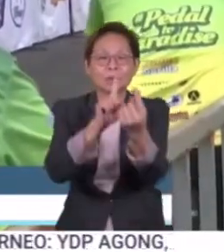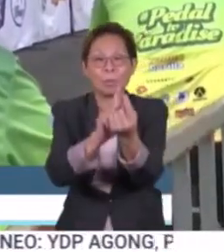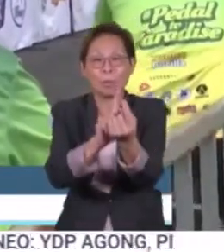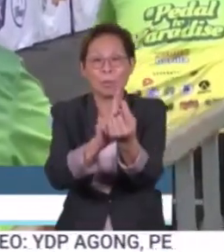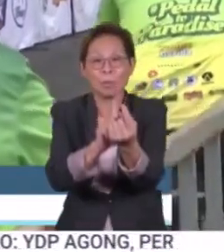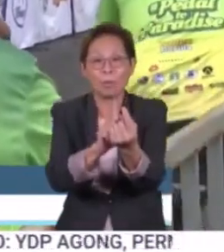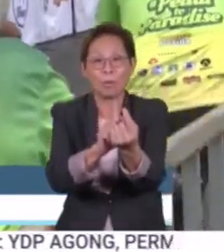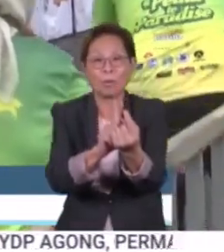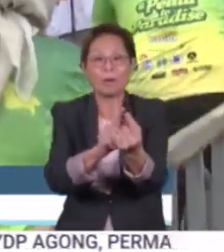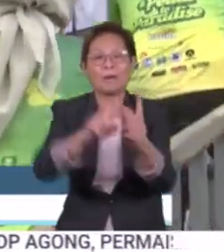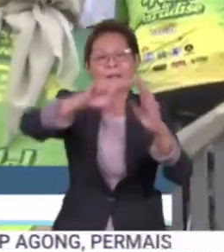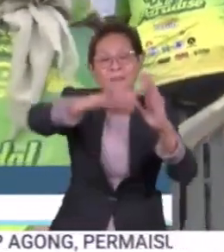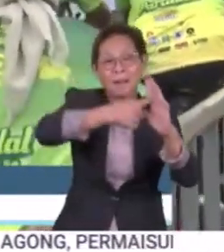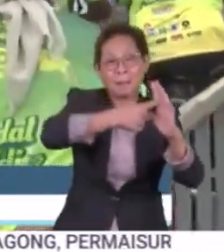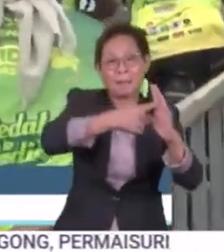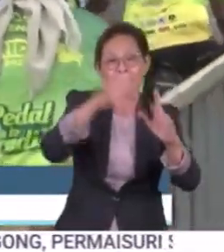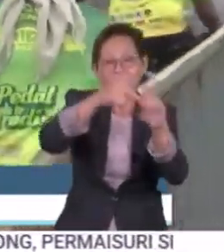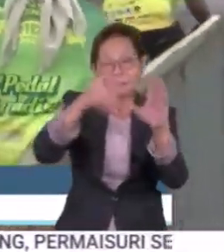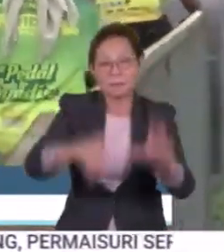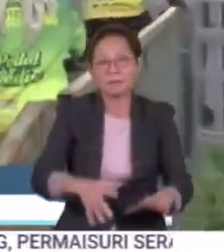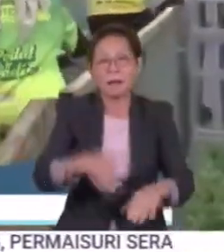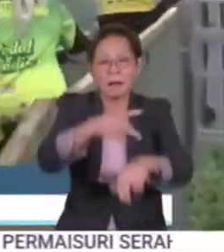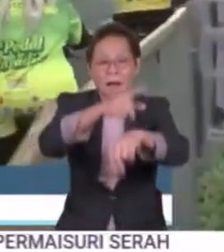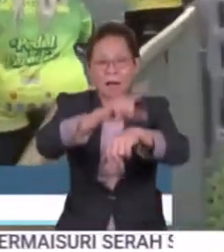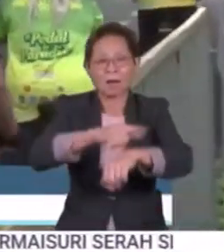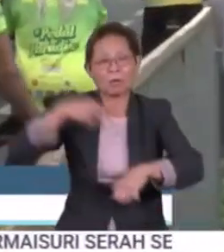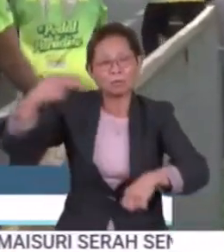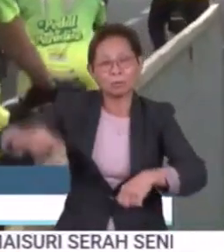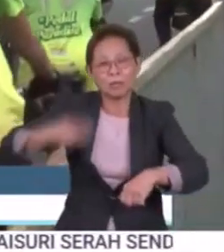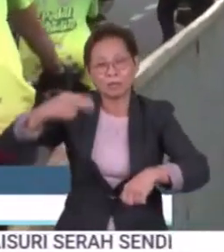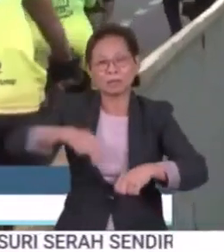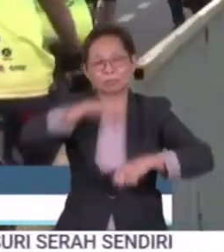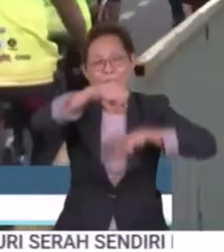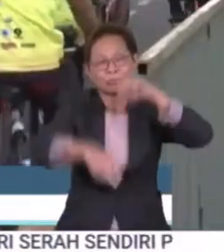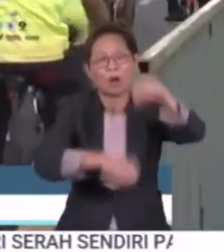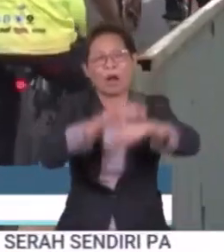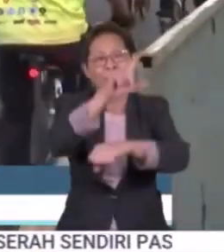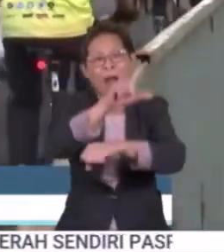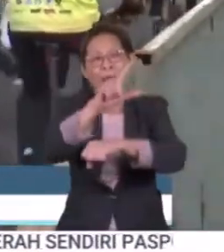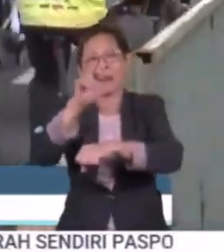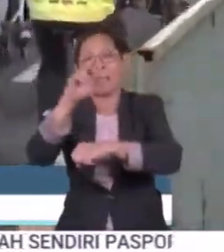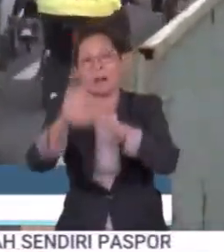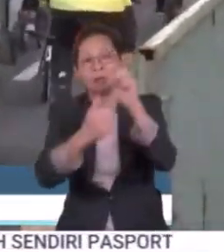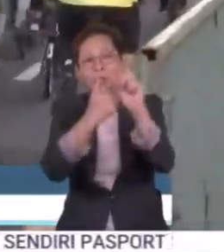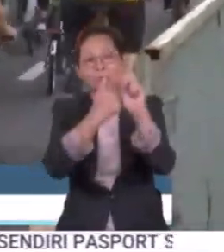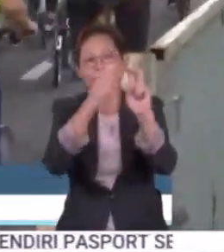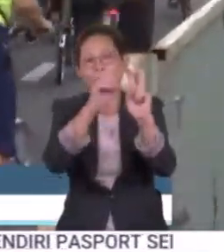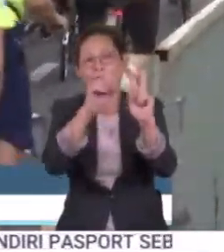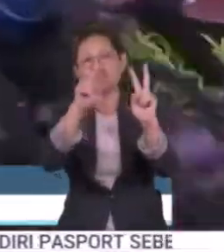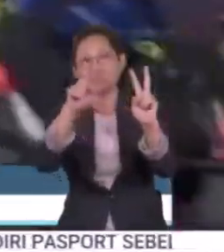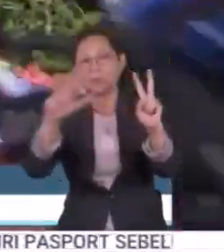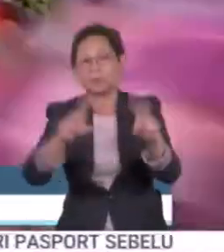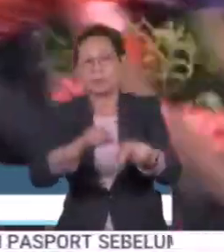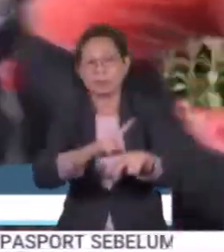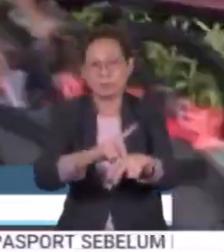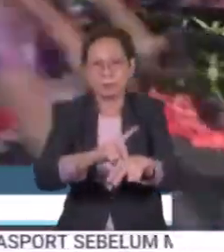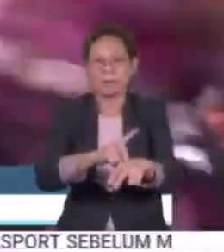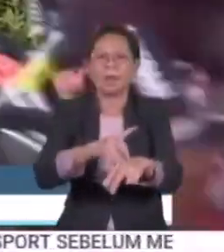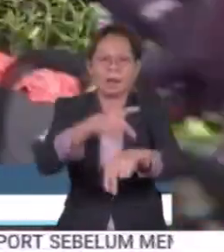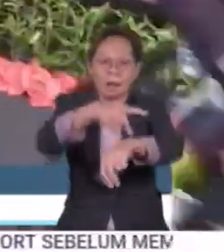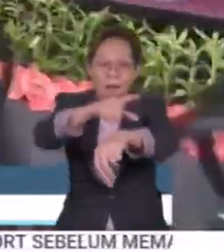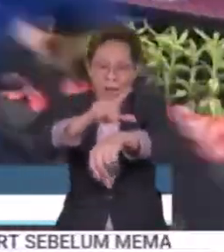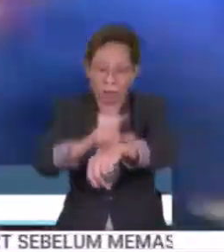ditemui selepas membuat pelepasan peserta Langkawi Legendary Ride 2023 di dataran marmer